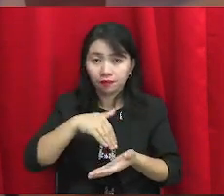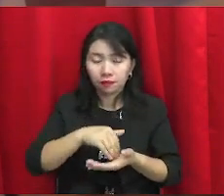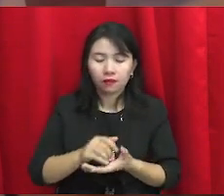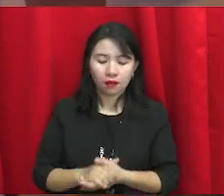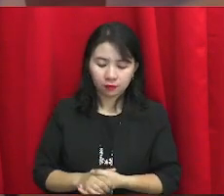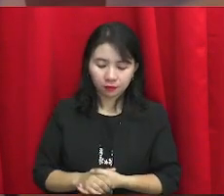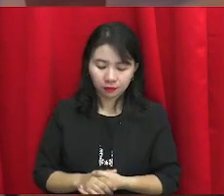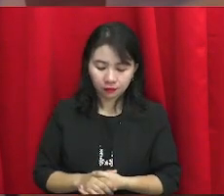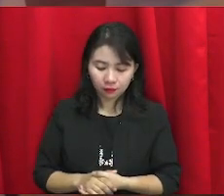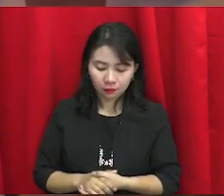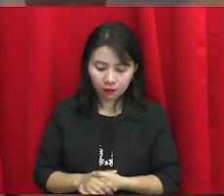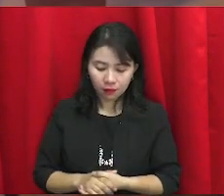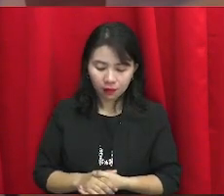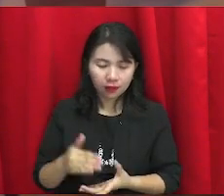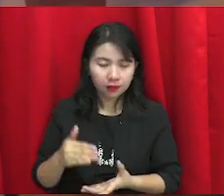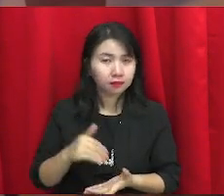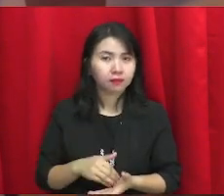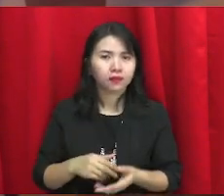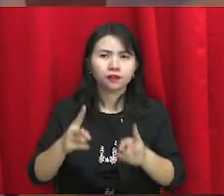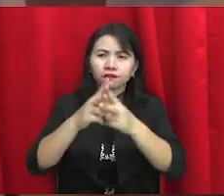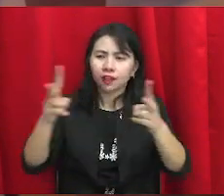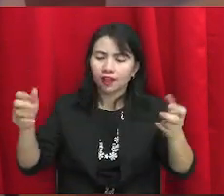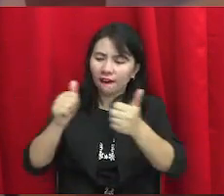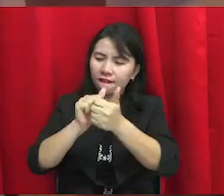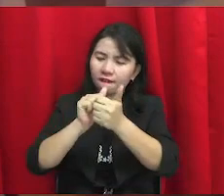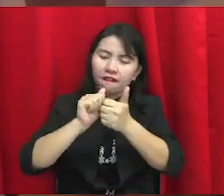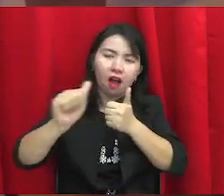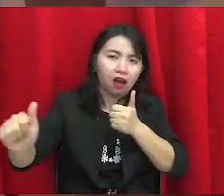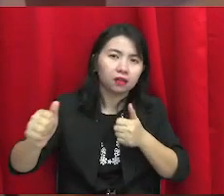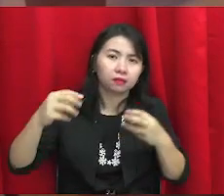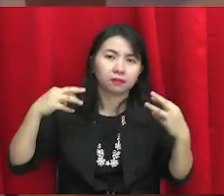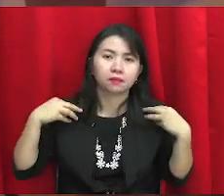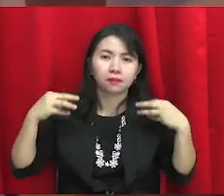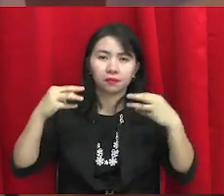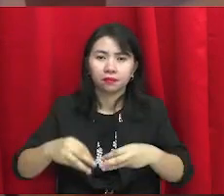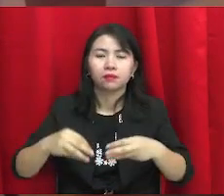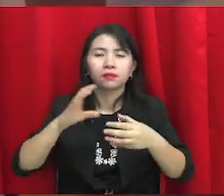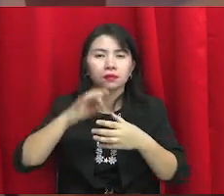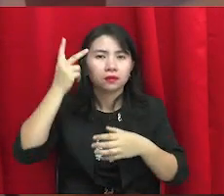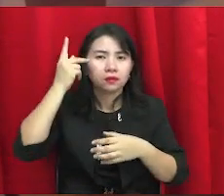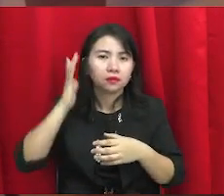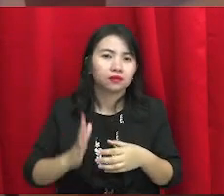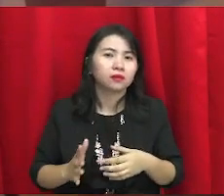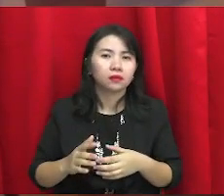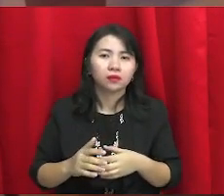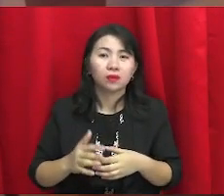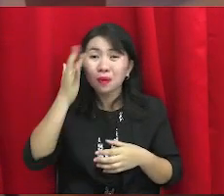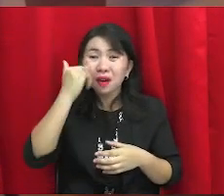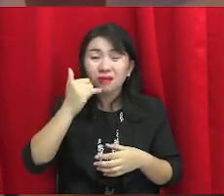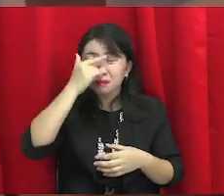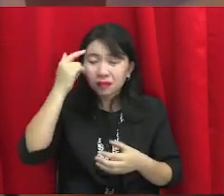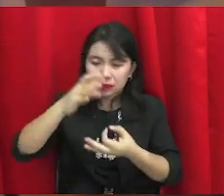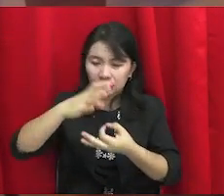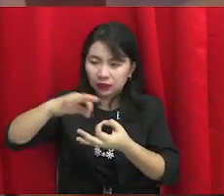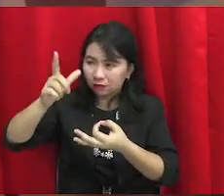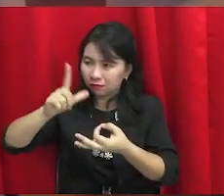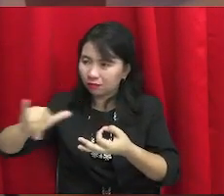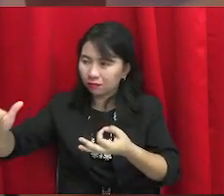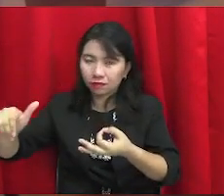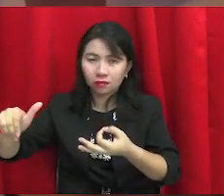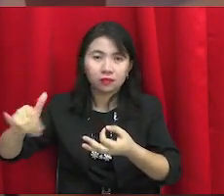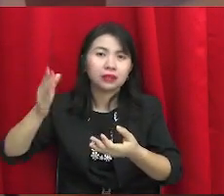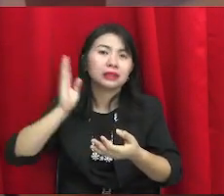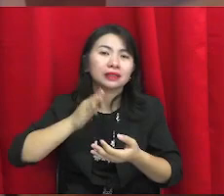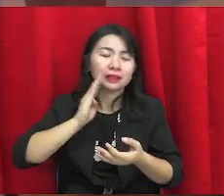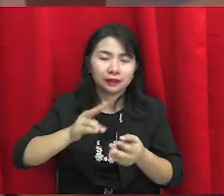ang layo ng miyembro sa pastor ay napaka spiritually speaking, ang layo. That's right. Eh, Diyos nga hindi kaya nga